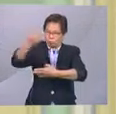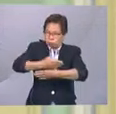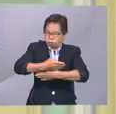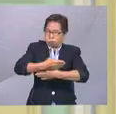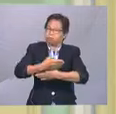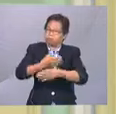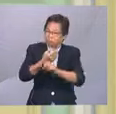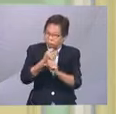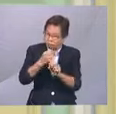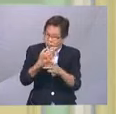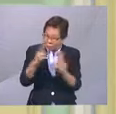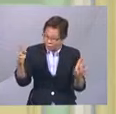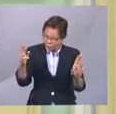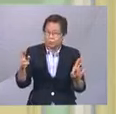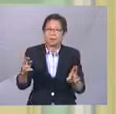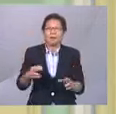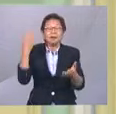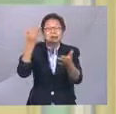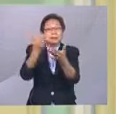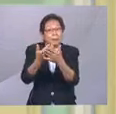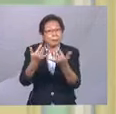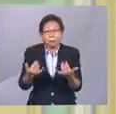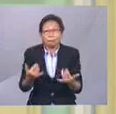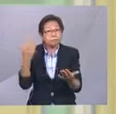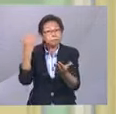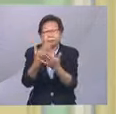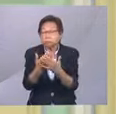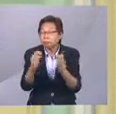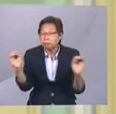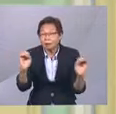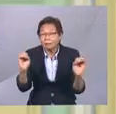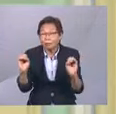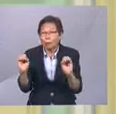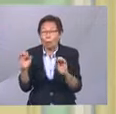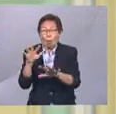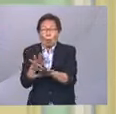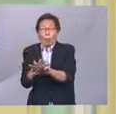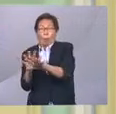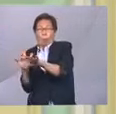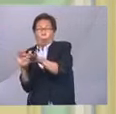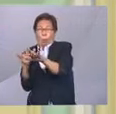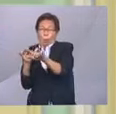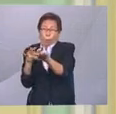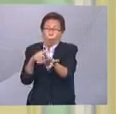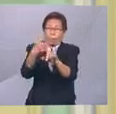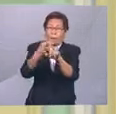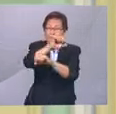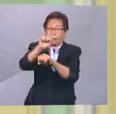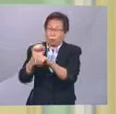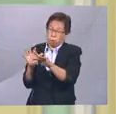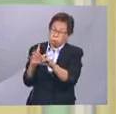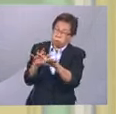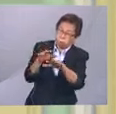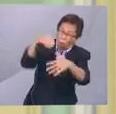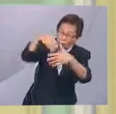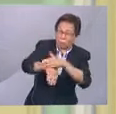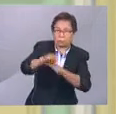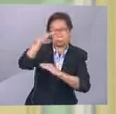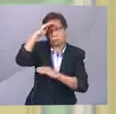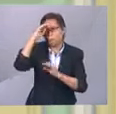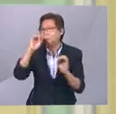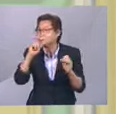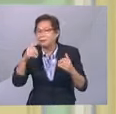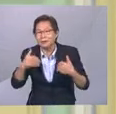Sekadau di tidak ada kemasukan besar-besaran lagi daripada Singapura ke dikecap Cahyo